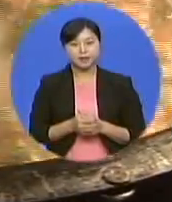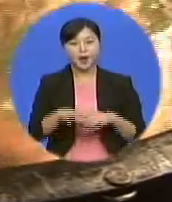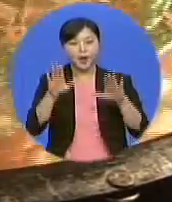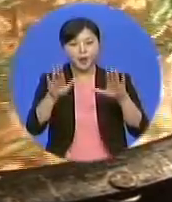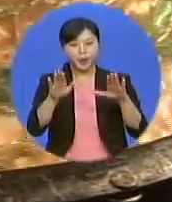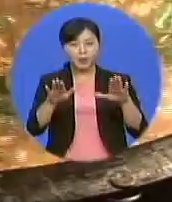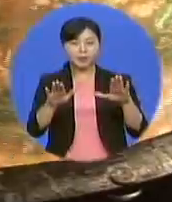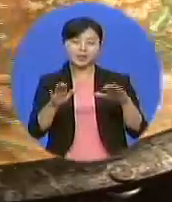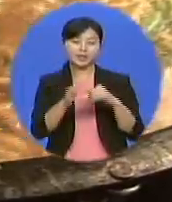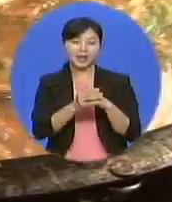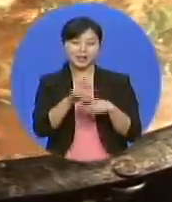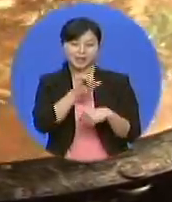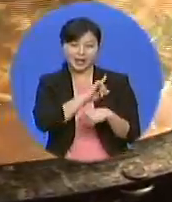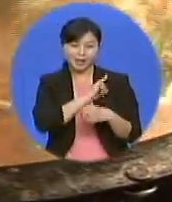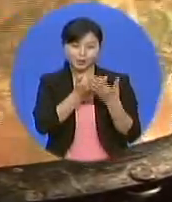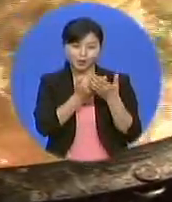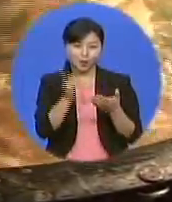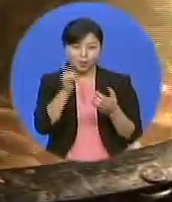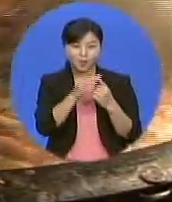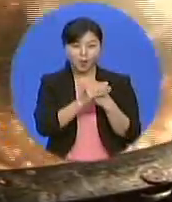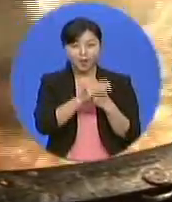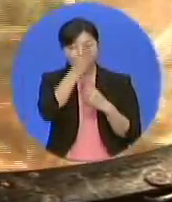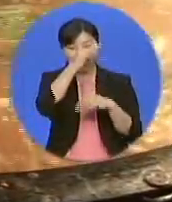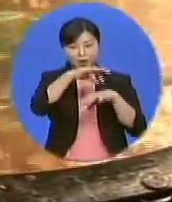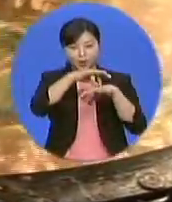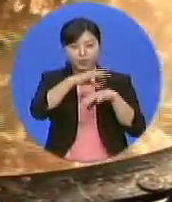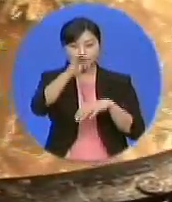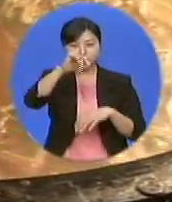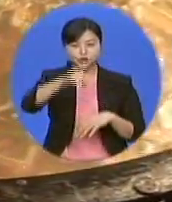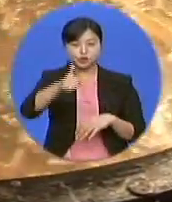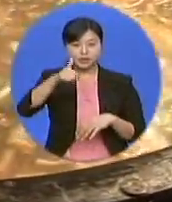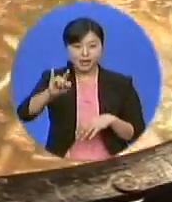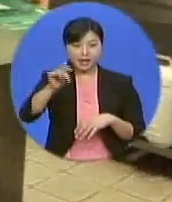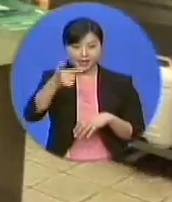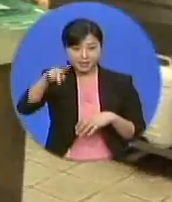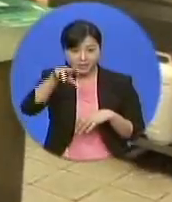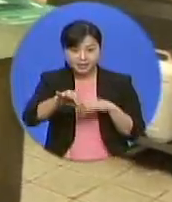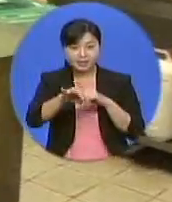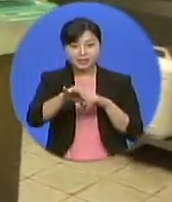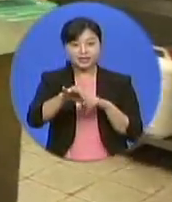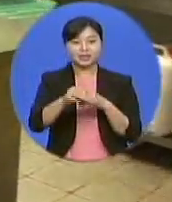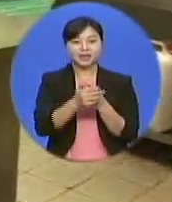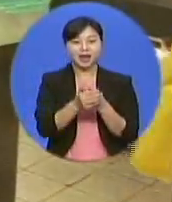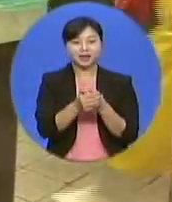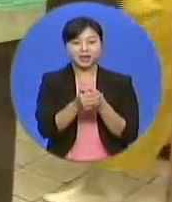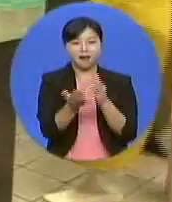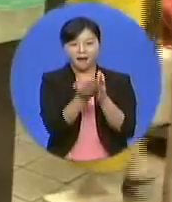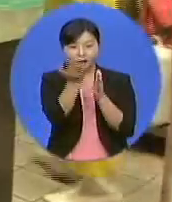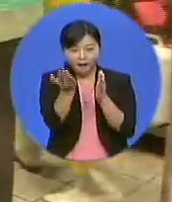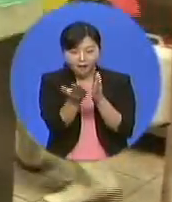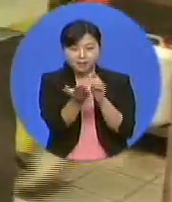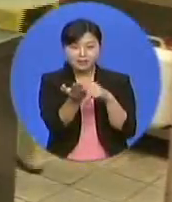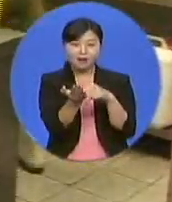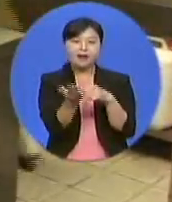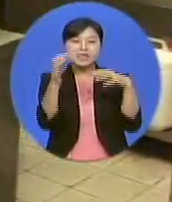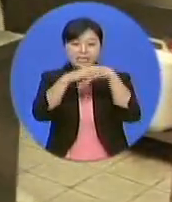오늘의 하이라이트, 닭고기 육개장 국물이 가득 우러나고 식단에 빠지지 않고 들어가는 잘 익은 김치까지